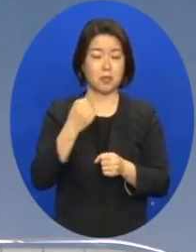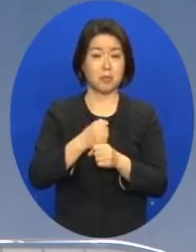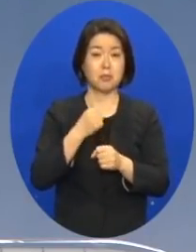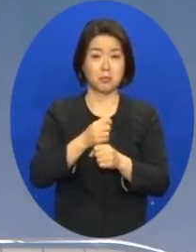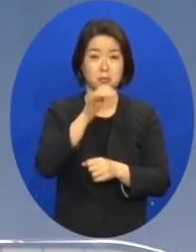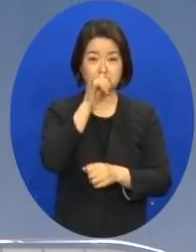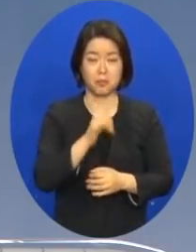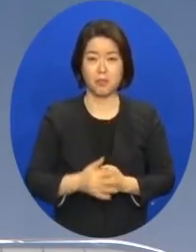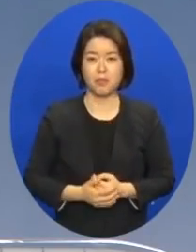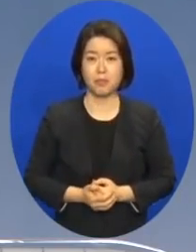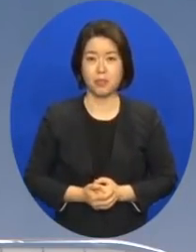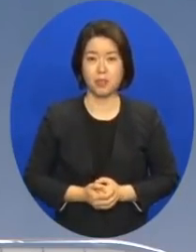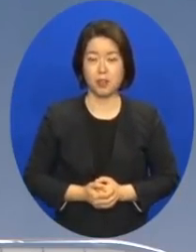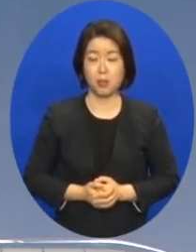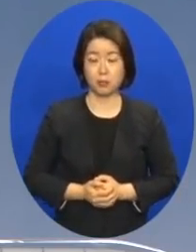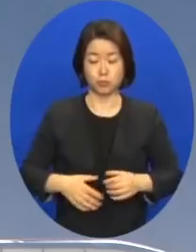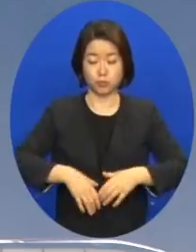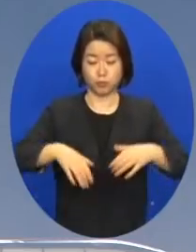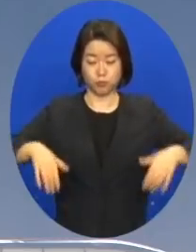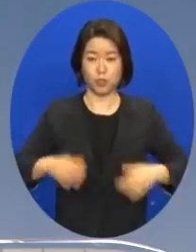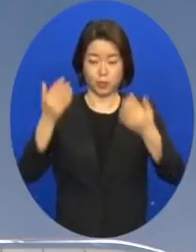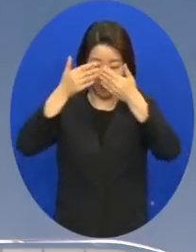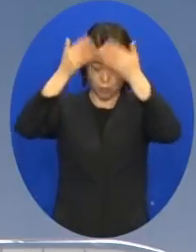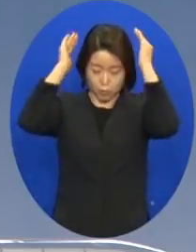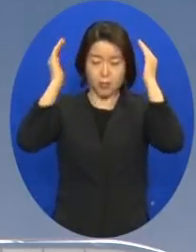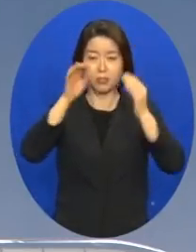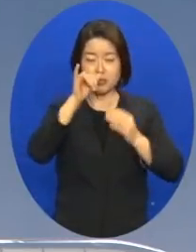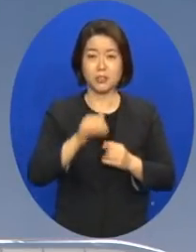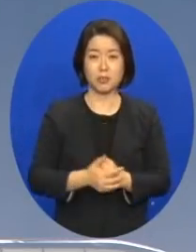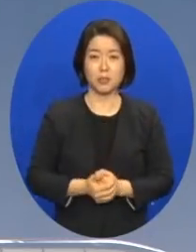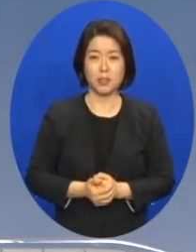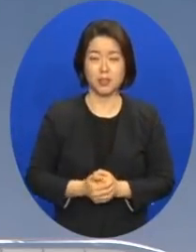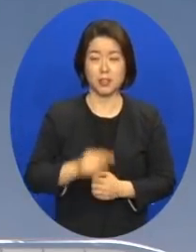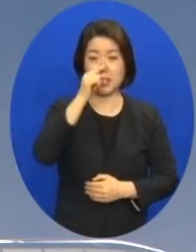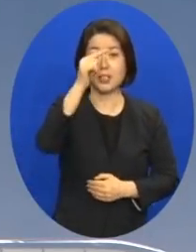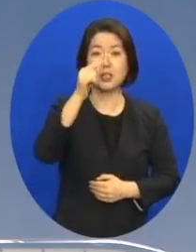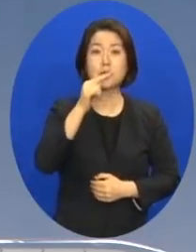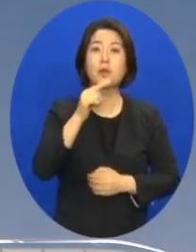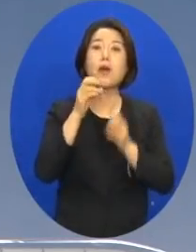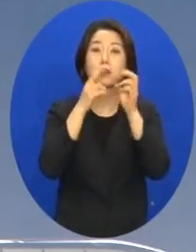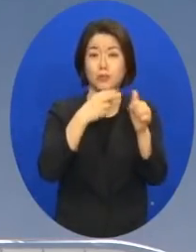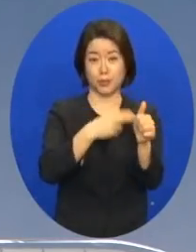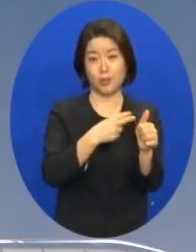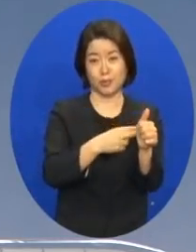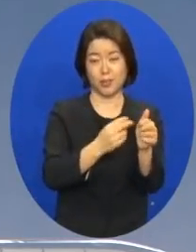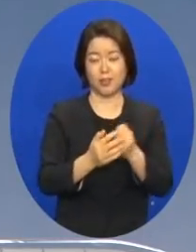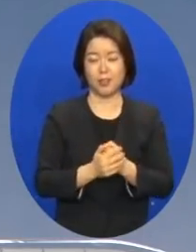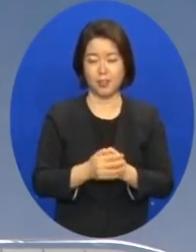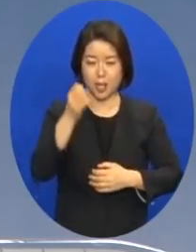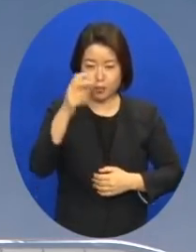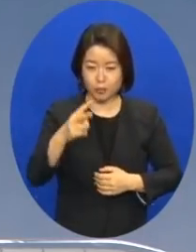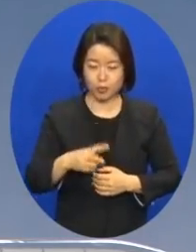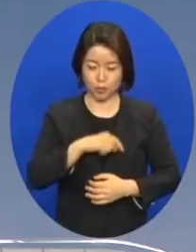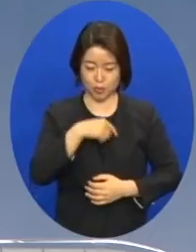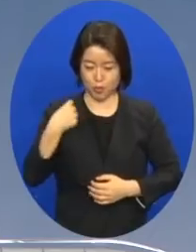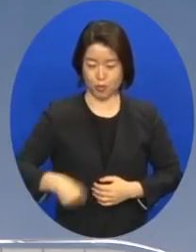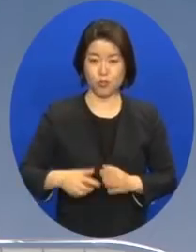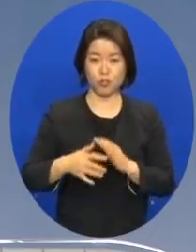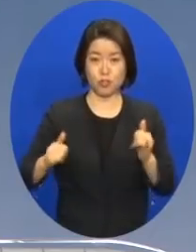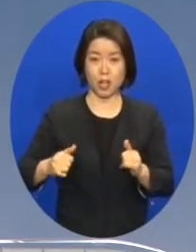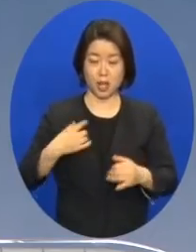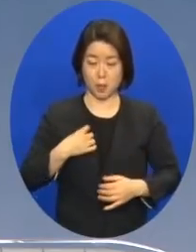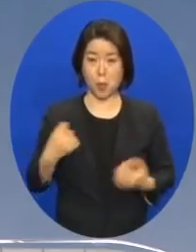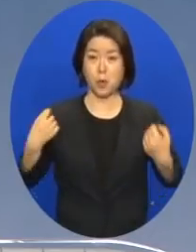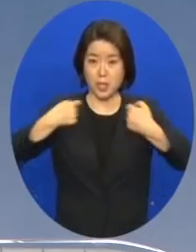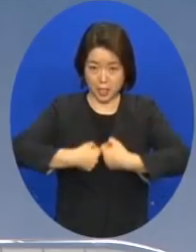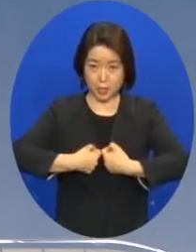스타일이었습니다. 과감하게 그렇게 밀어버렸어요. 서양 선교사인데. 그리고 중국 사람들이 입는 옷을 입고